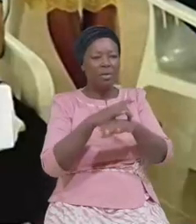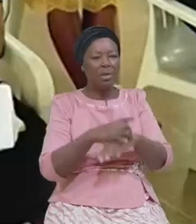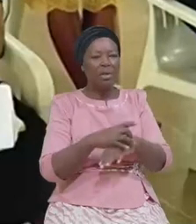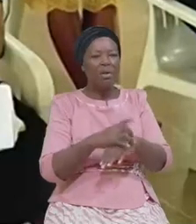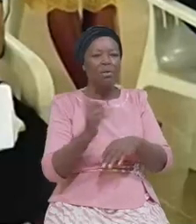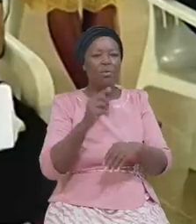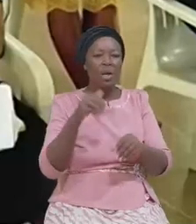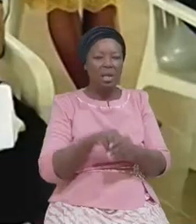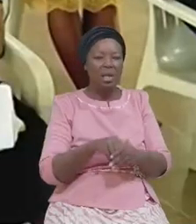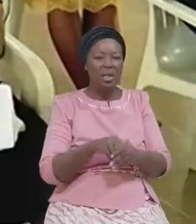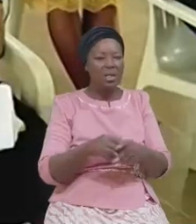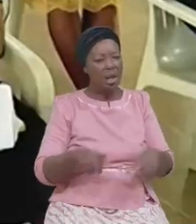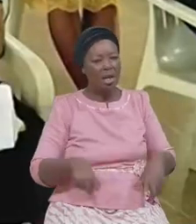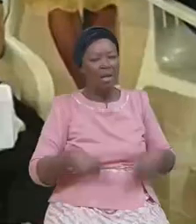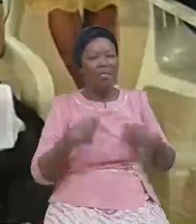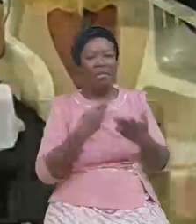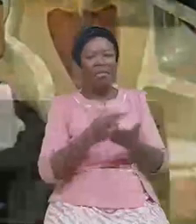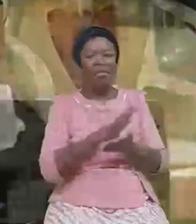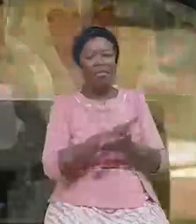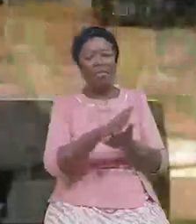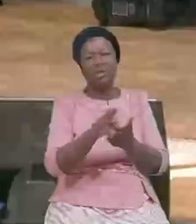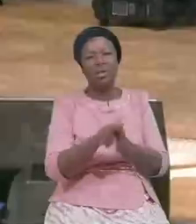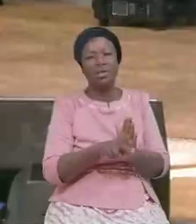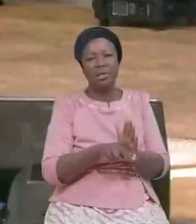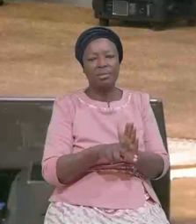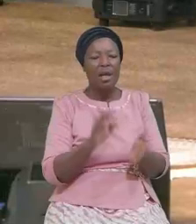la justice habitera.